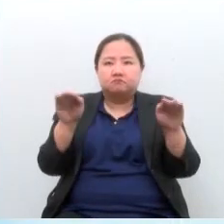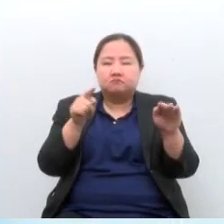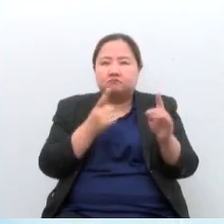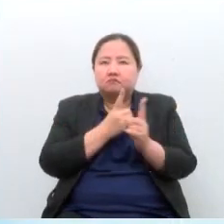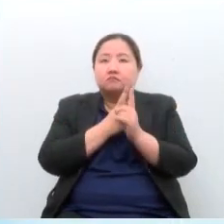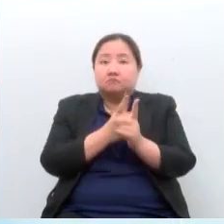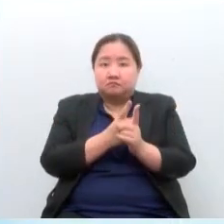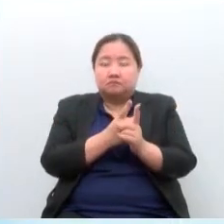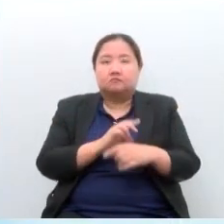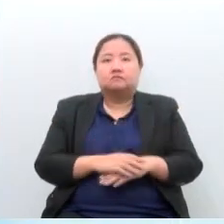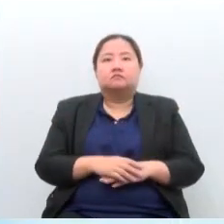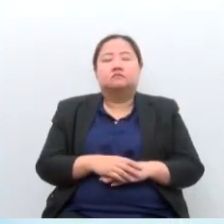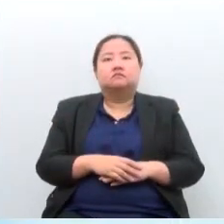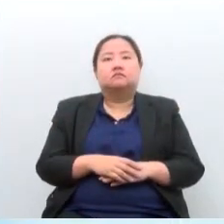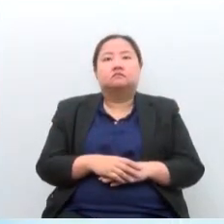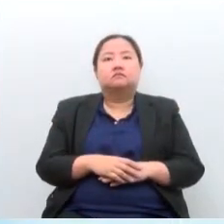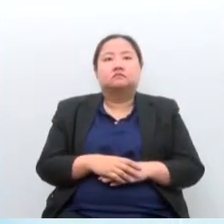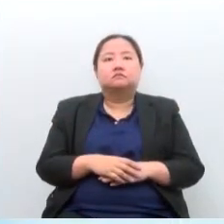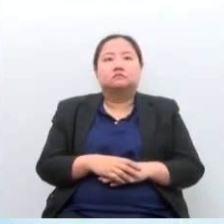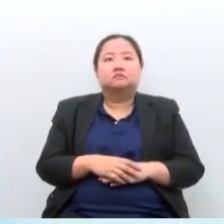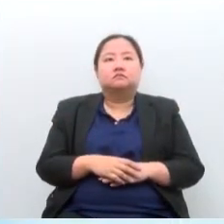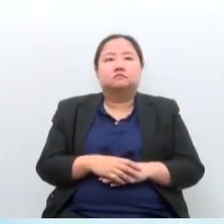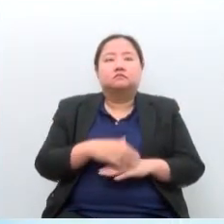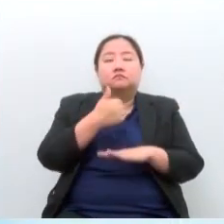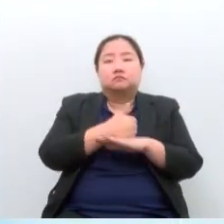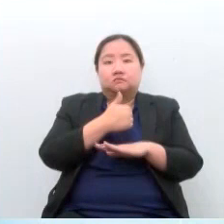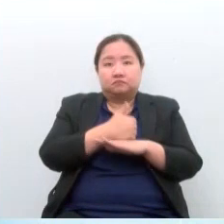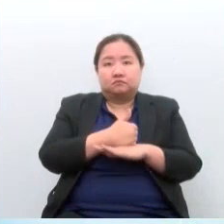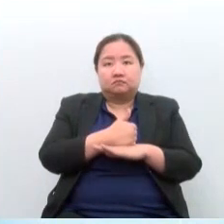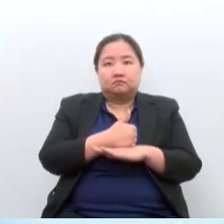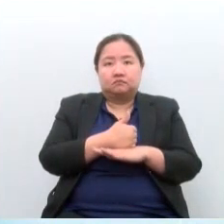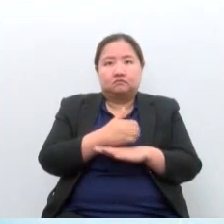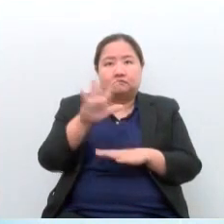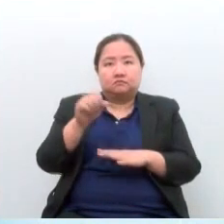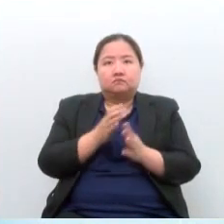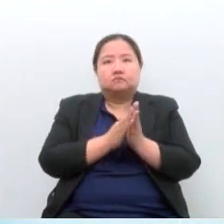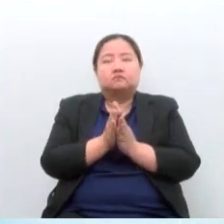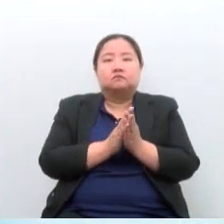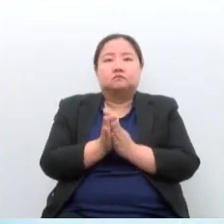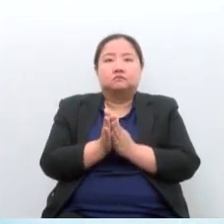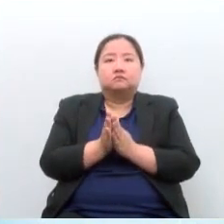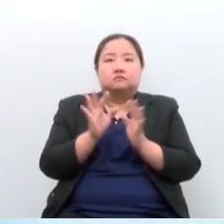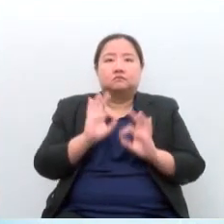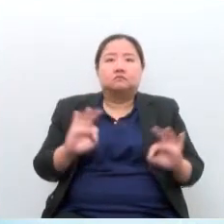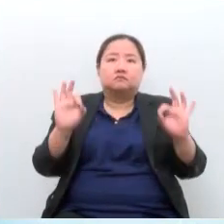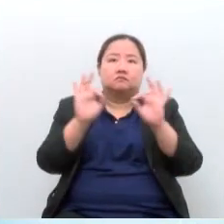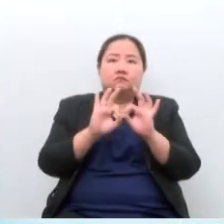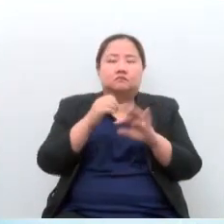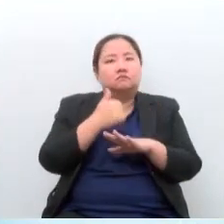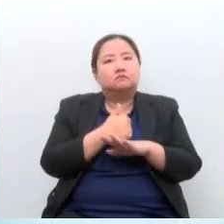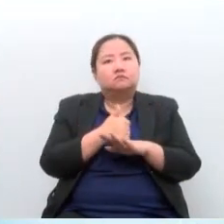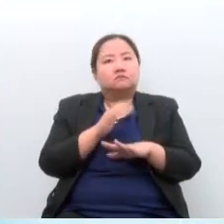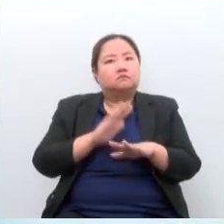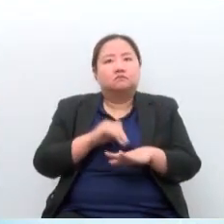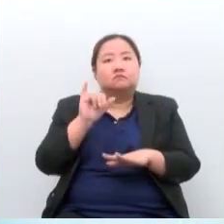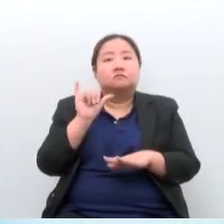ครับให้พอเขตนะครับสามารถนำนี้เป็นประเด็นท้าทายนะครับโดยเฉพาะพอเขตที่ยังไม่ได้เชี่ยว